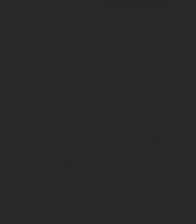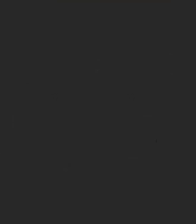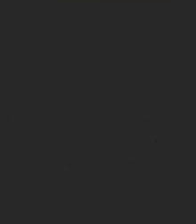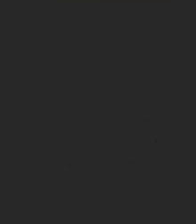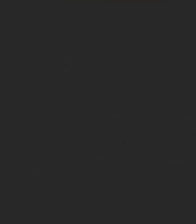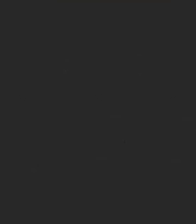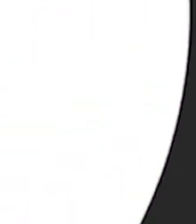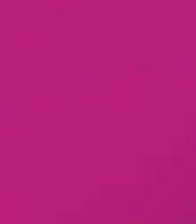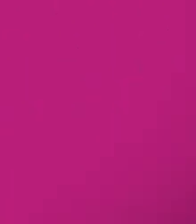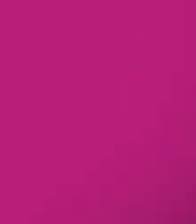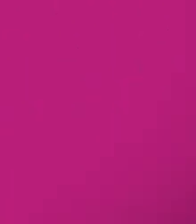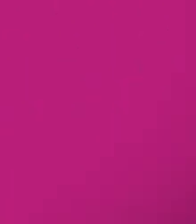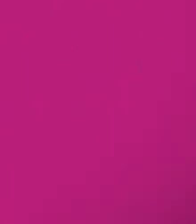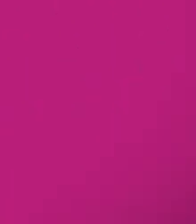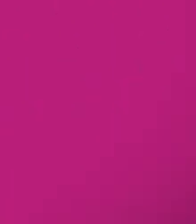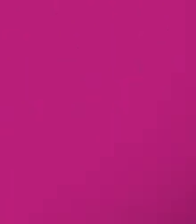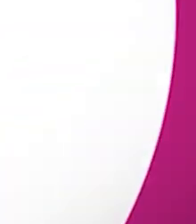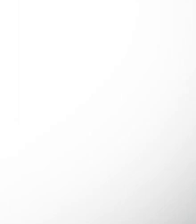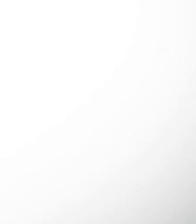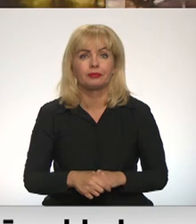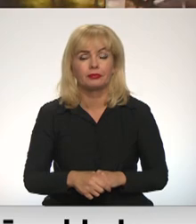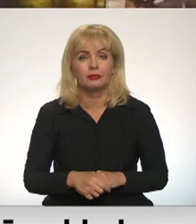Re, viss ēters ir te!